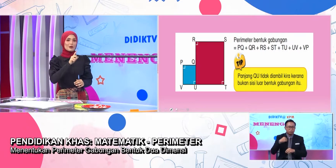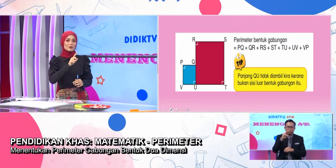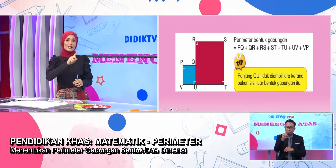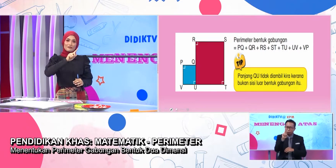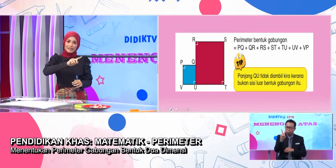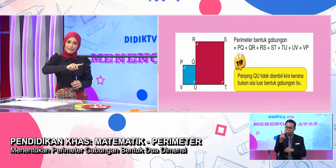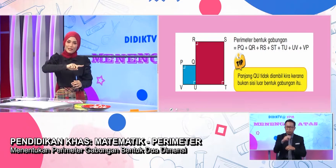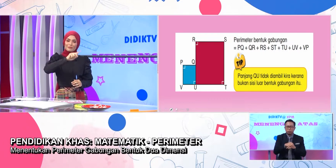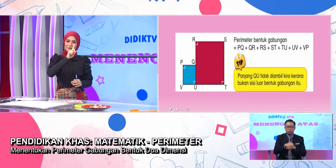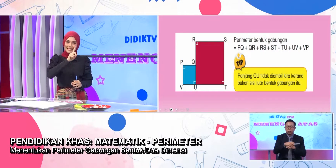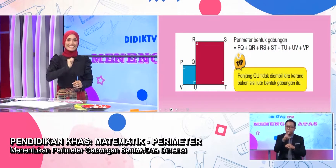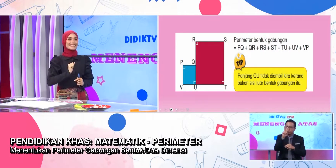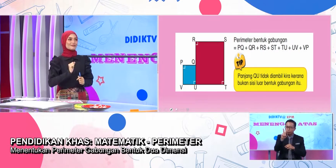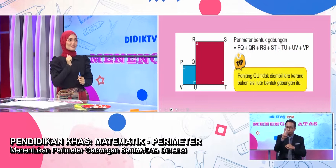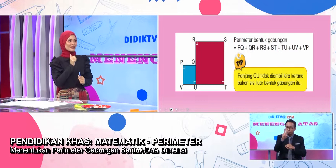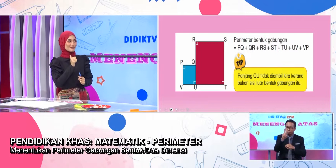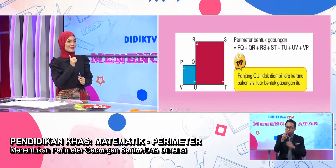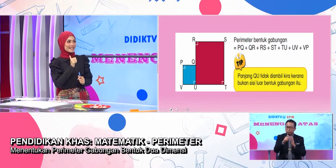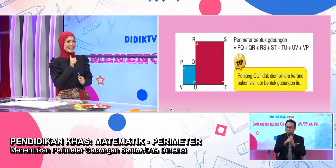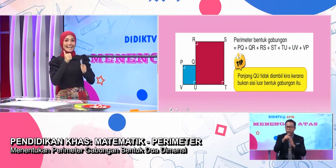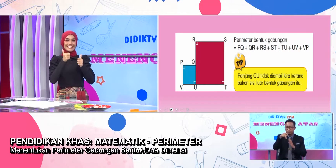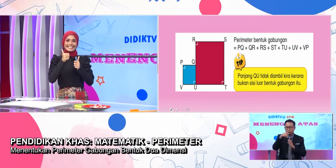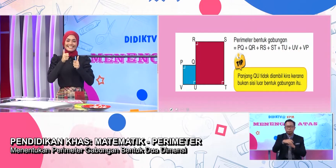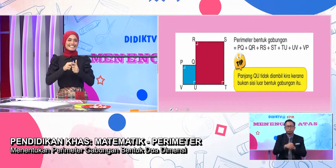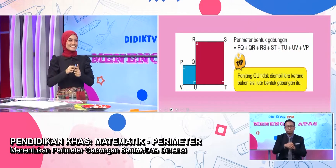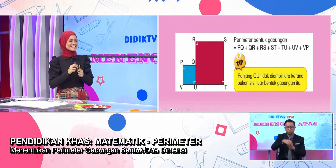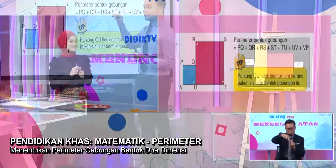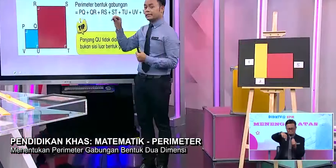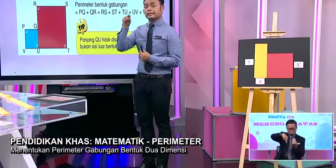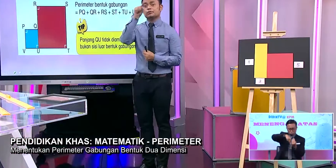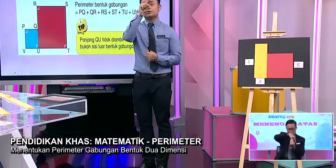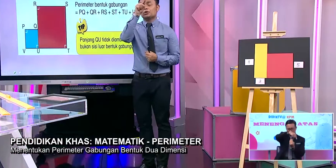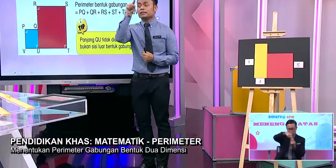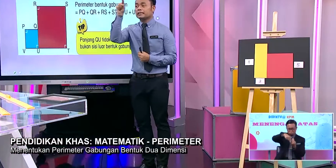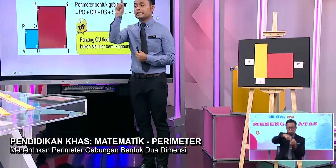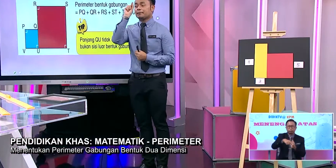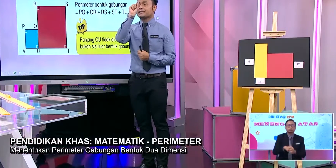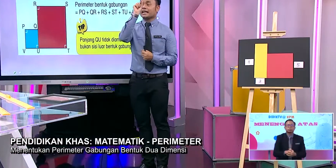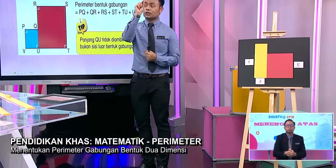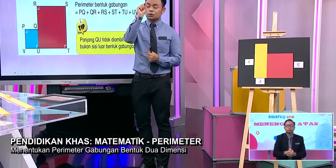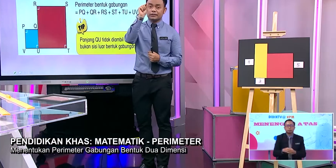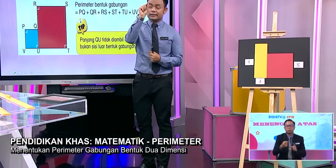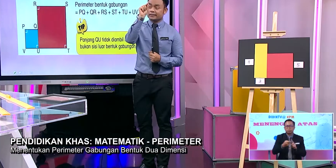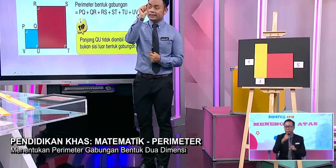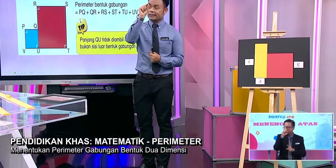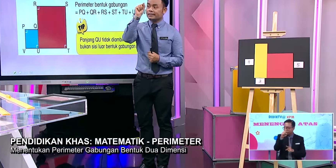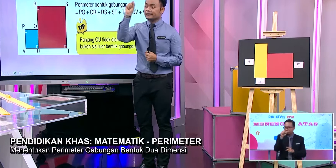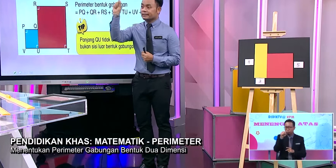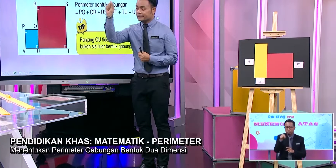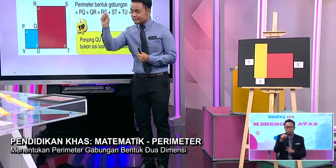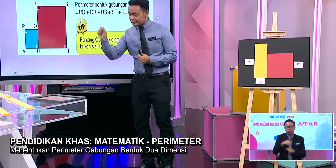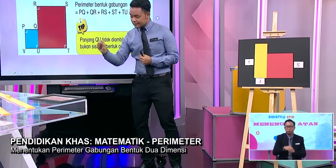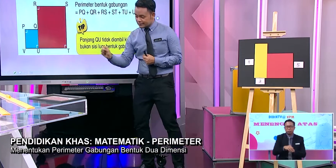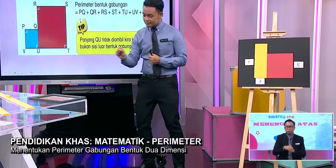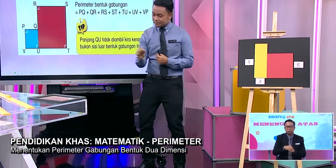tambah ukuran B kepada Opi OTG jadi bisa menggunakan Ukrida enggak pedas ini titik